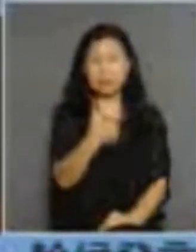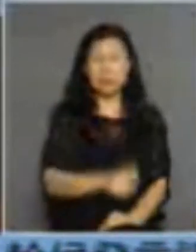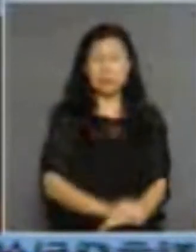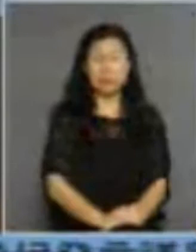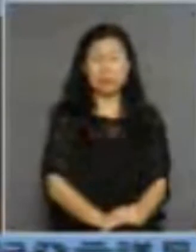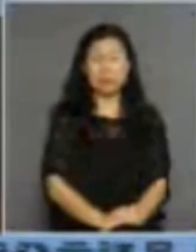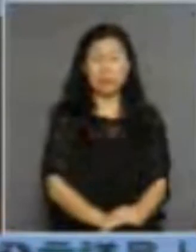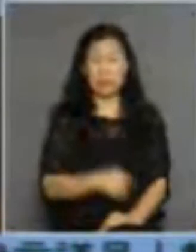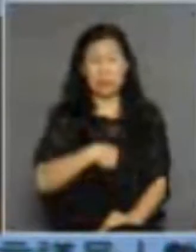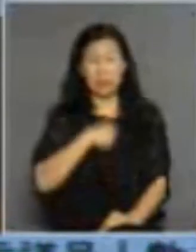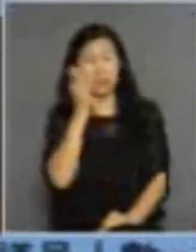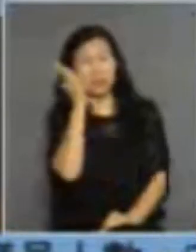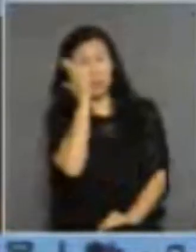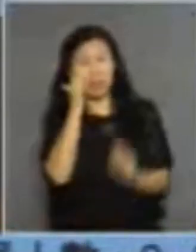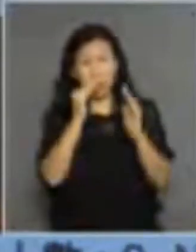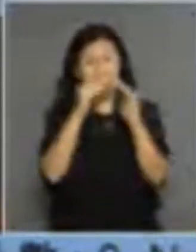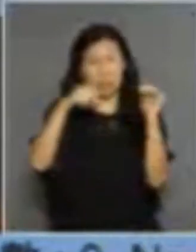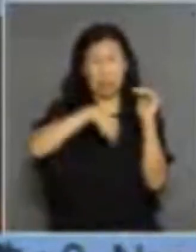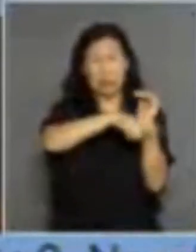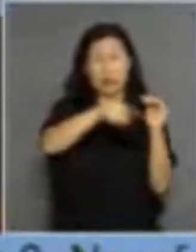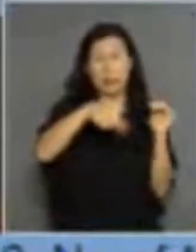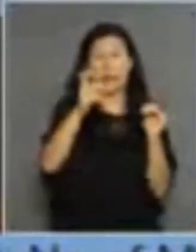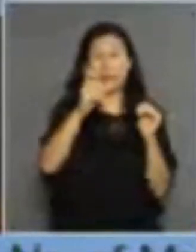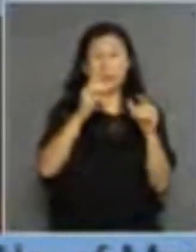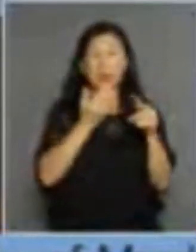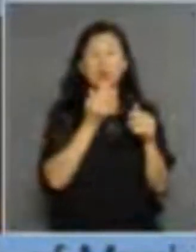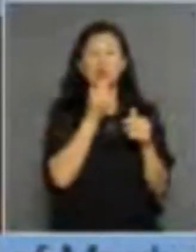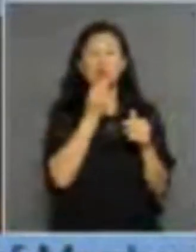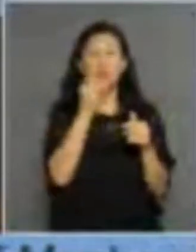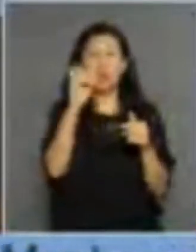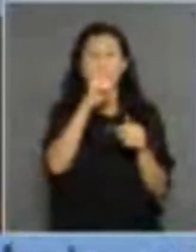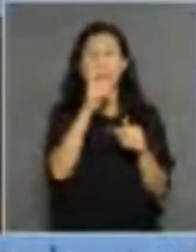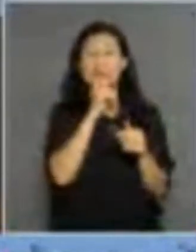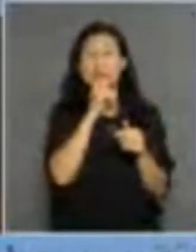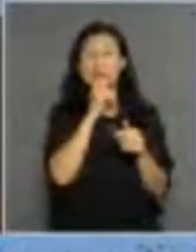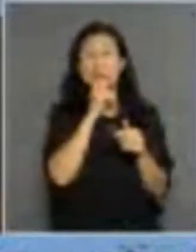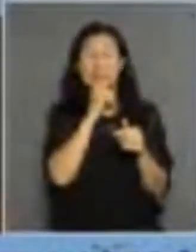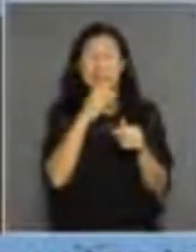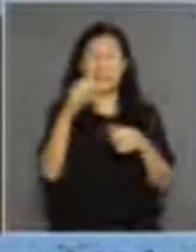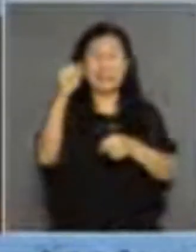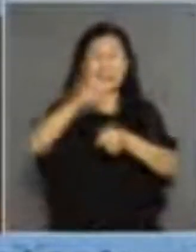我住嘅區域東九龍嗰度搞多個金鐘出嚟，